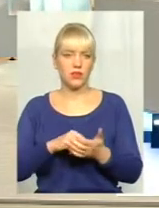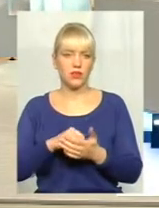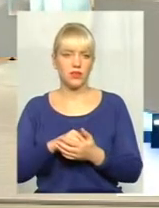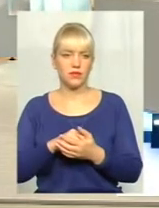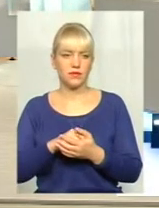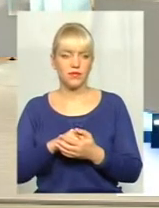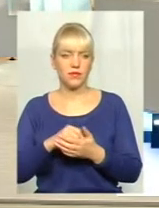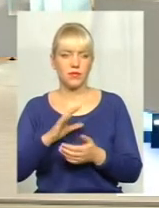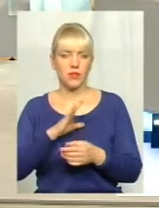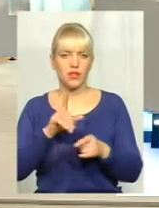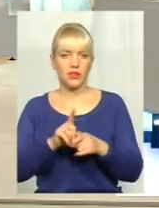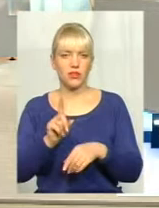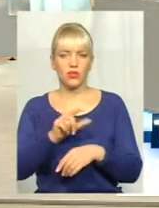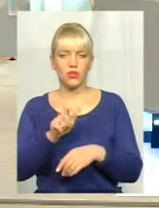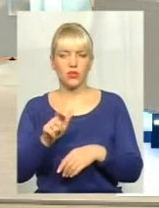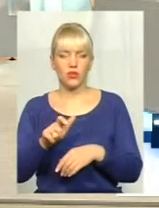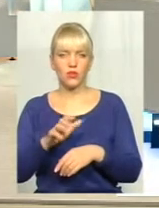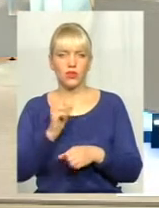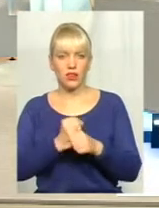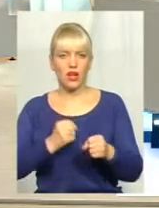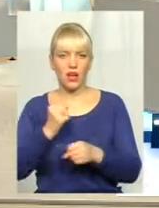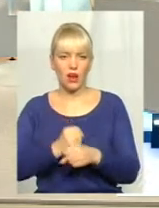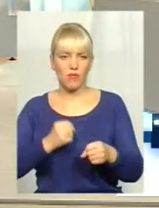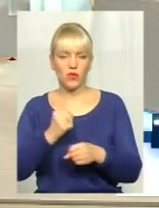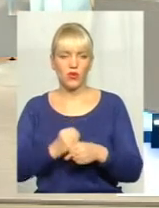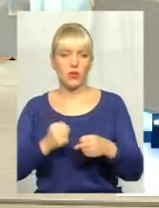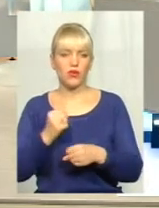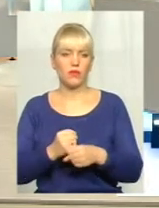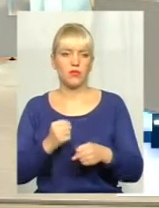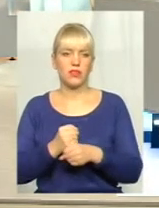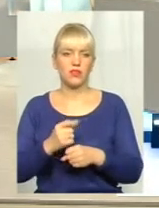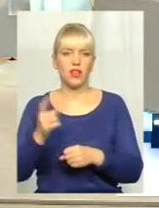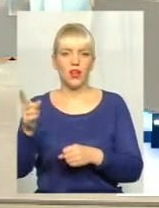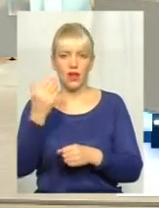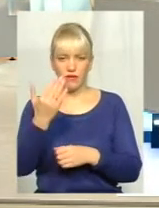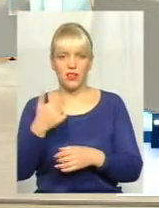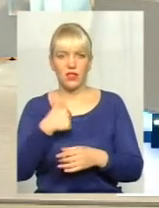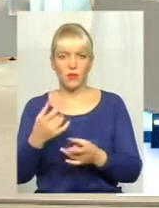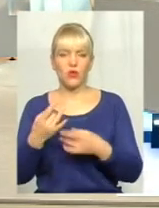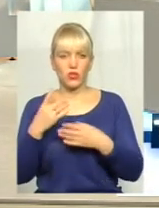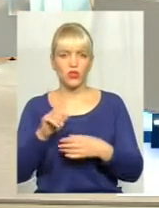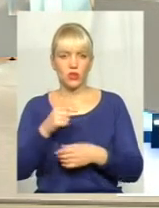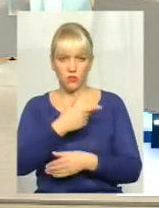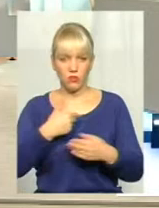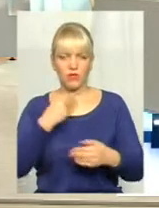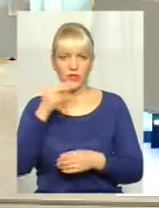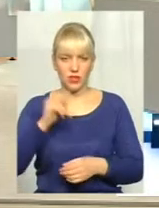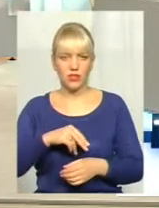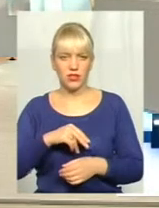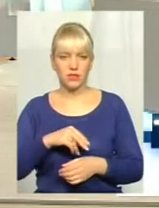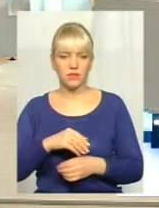Довели до того, що люди наймита наробити, а тепер розказуєте, що це ми винні. Ми винні цьому, да? Про це і туди